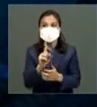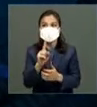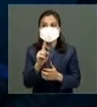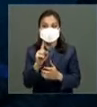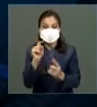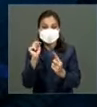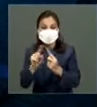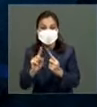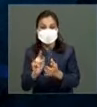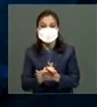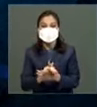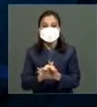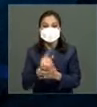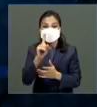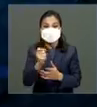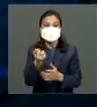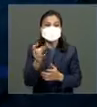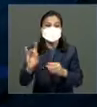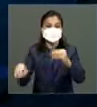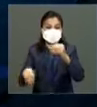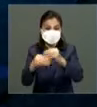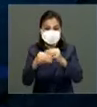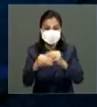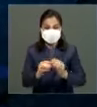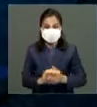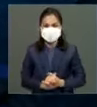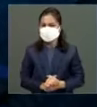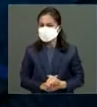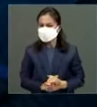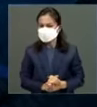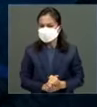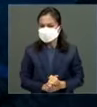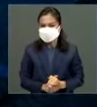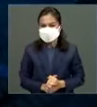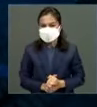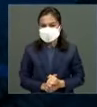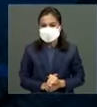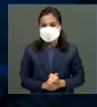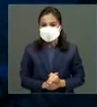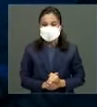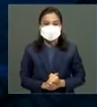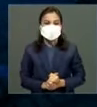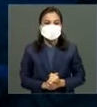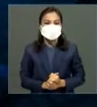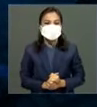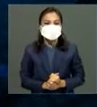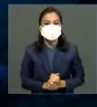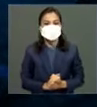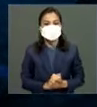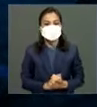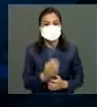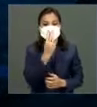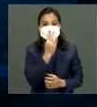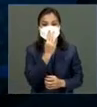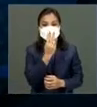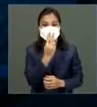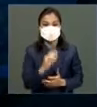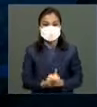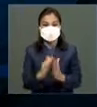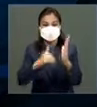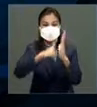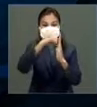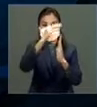ก็ไปดูเนี่ยฮะในของทางระลอกนี้นะครับสีน้ำตาลน